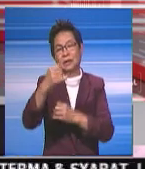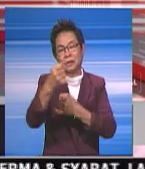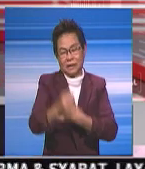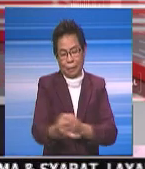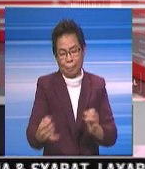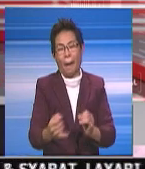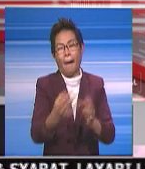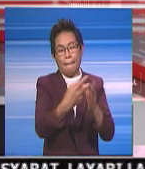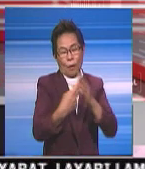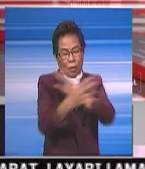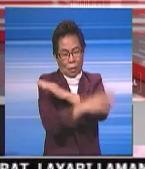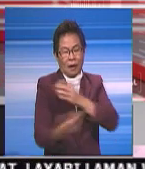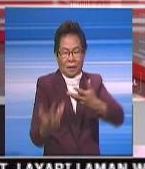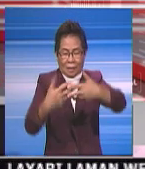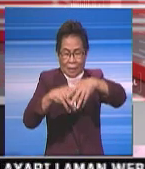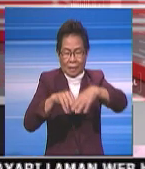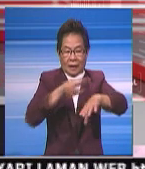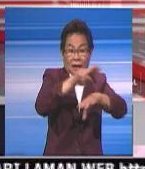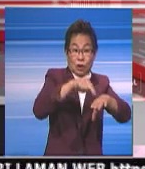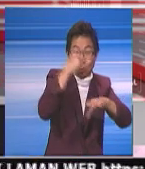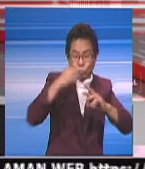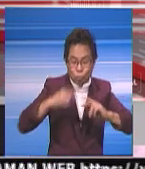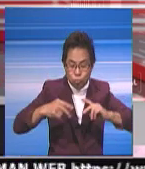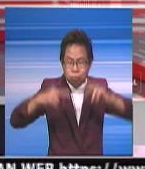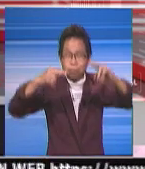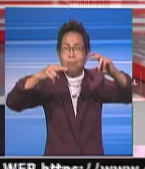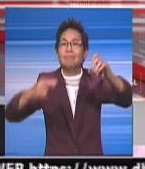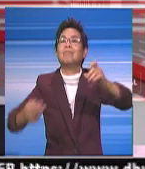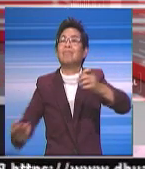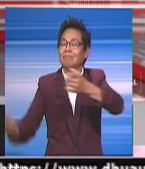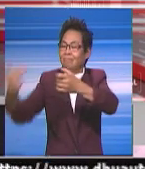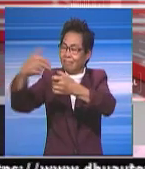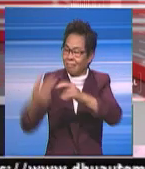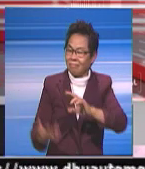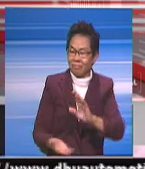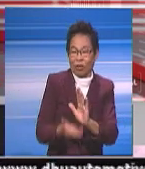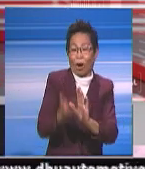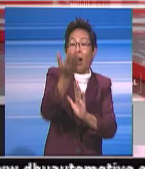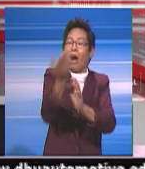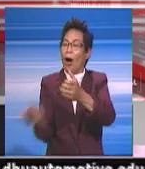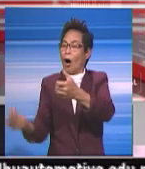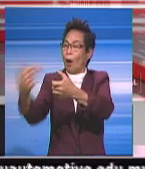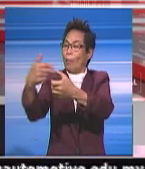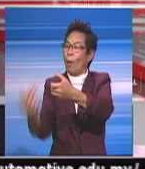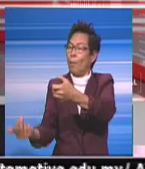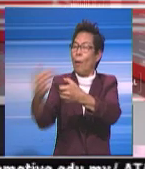Perpaduan Negara dan Integrasi Nasional bagi meningkatkan pelibatan dalam program KRT.